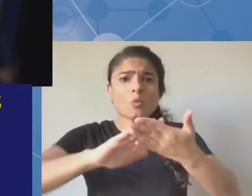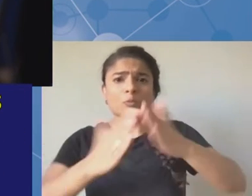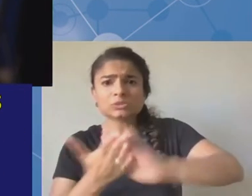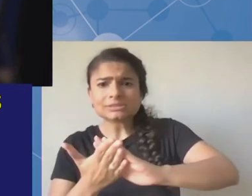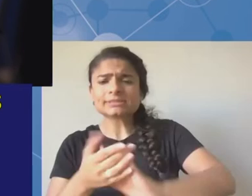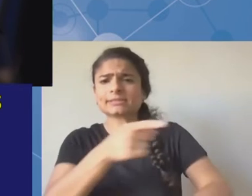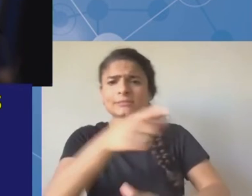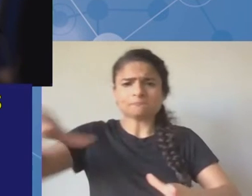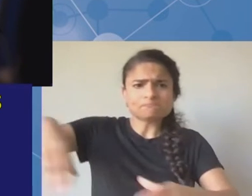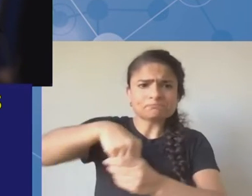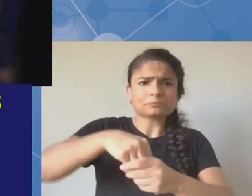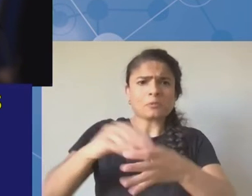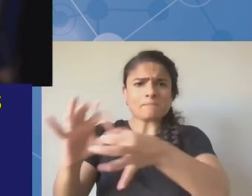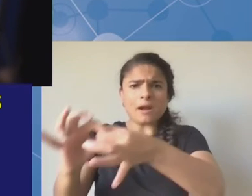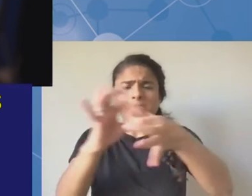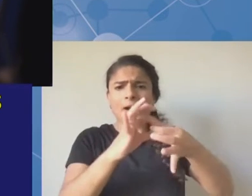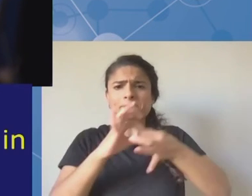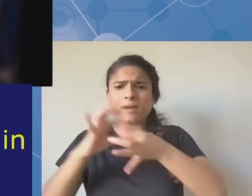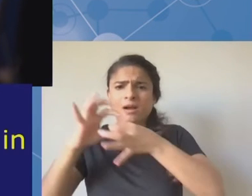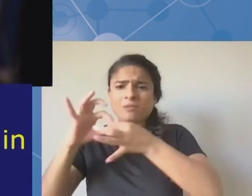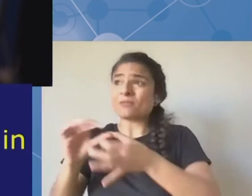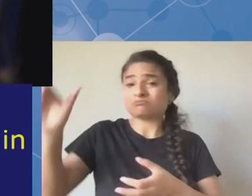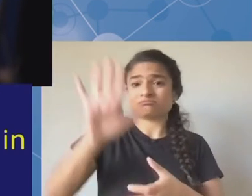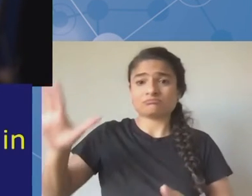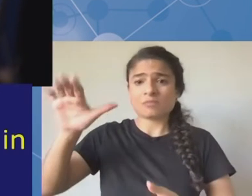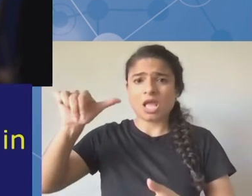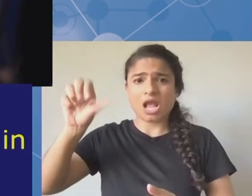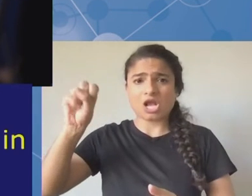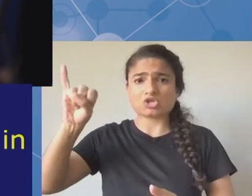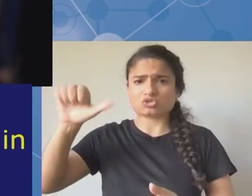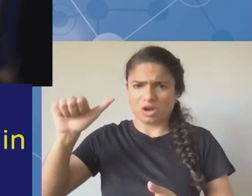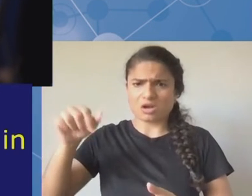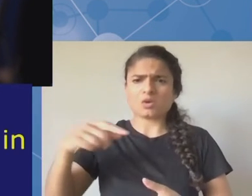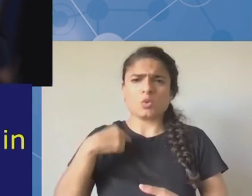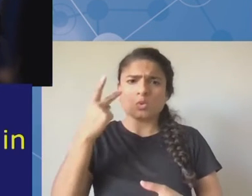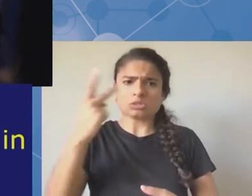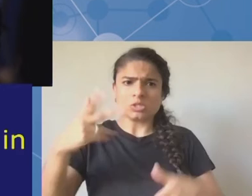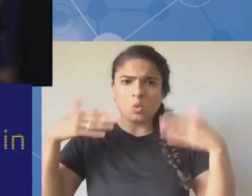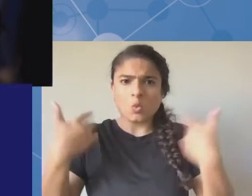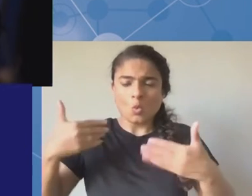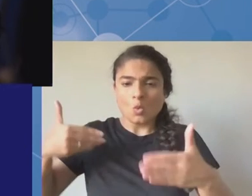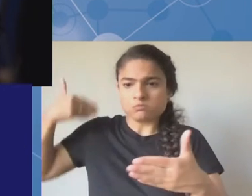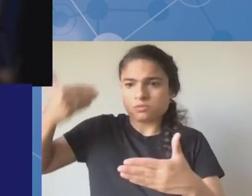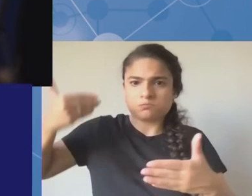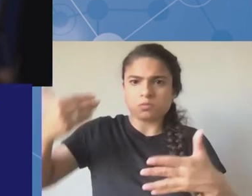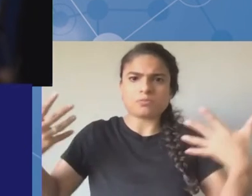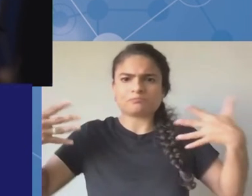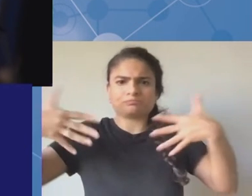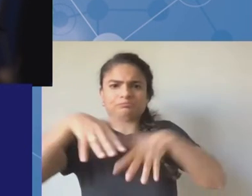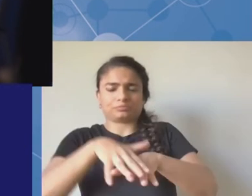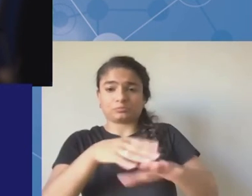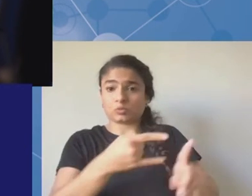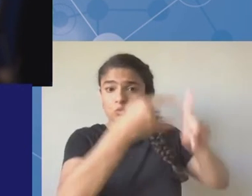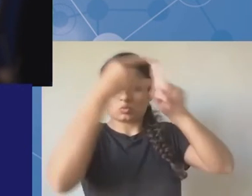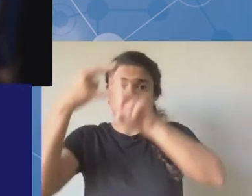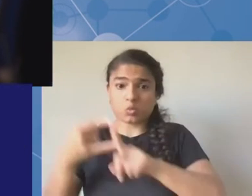саммита из региона Азии и Тихого океана. Очень трудно, я знаю, участвовать в таких